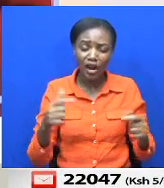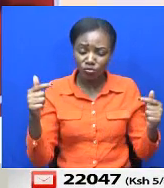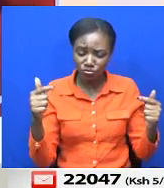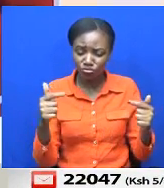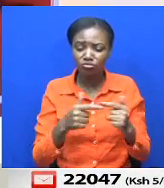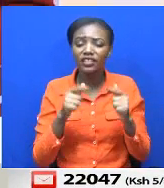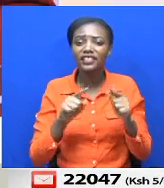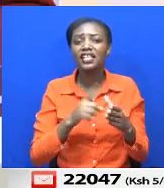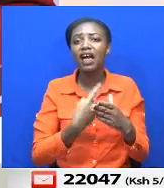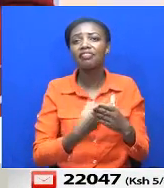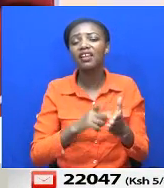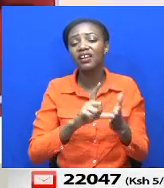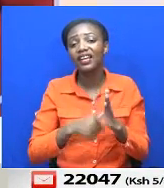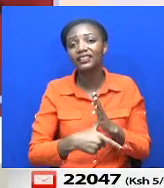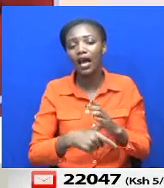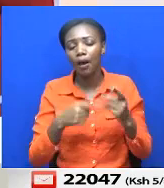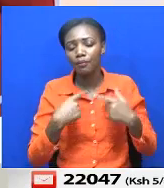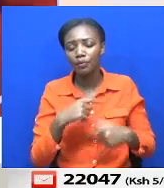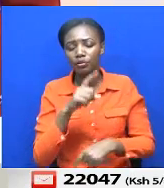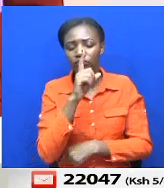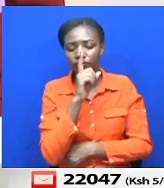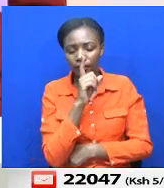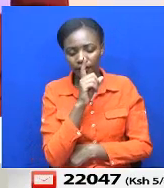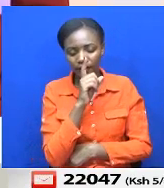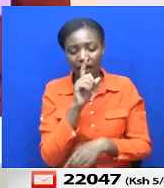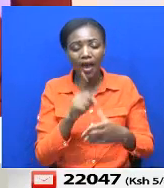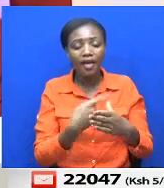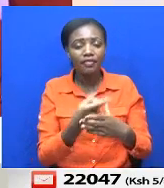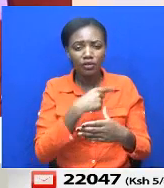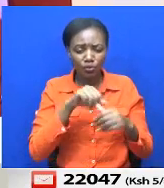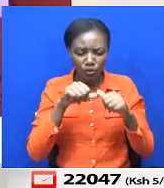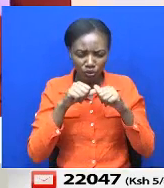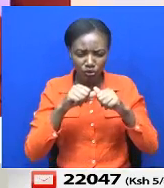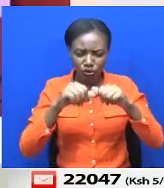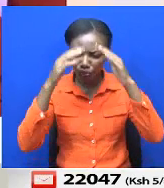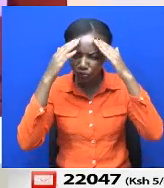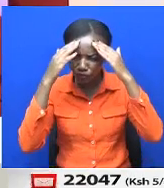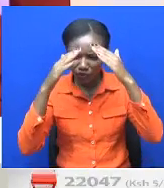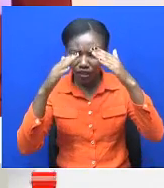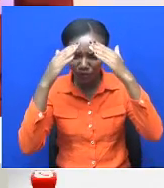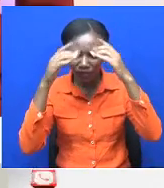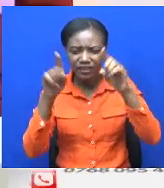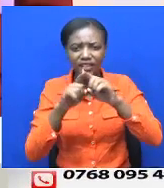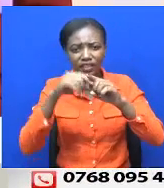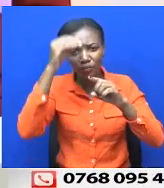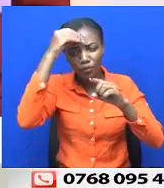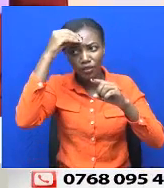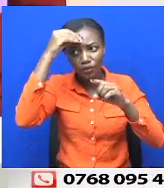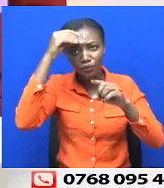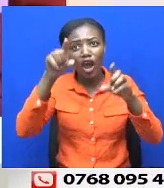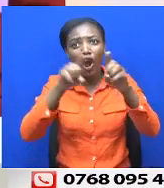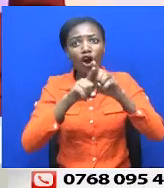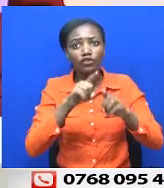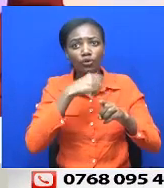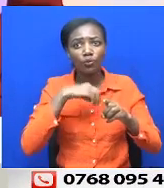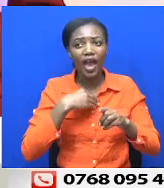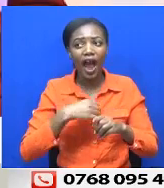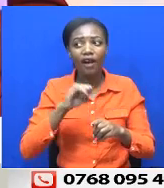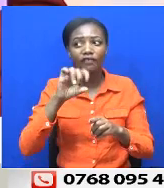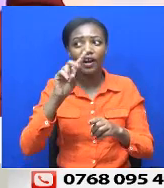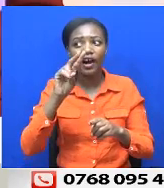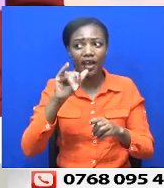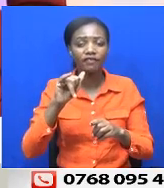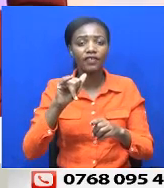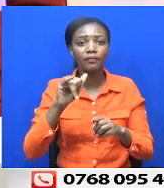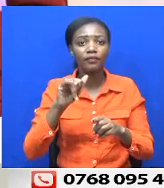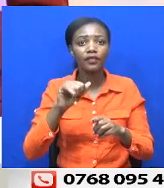baadaye wakanyamaza. Tukiendelea kuangalia katika mtazamo huu huu, aivyoangeshi wa chuo cha MTRH